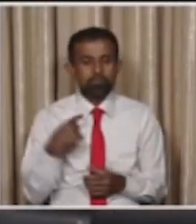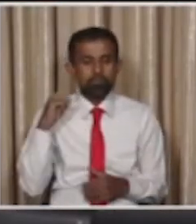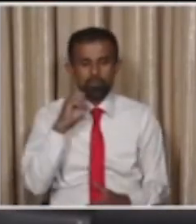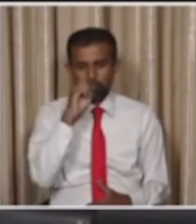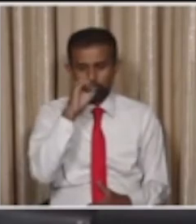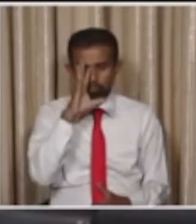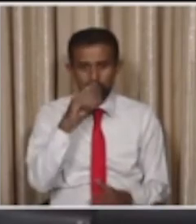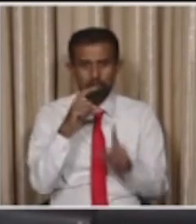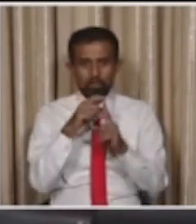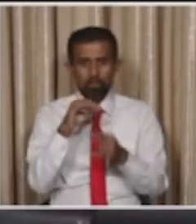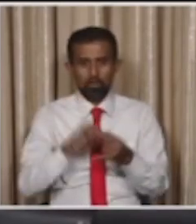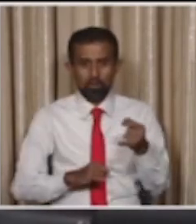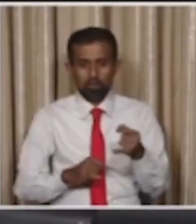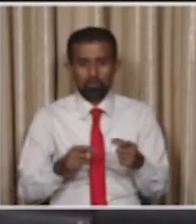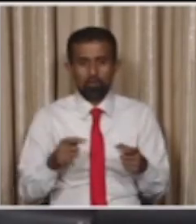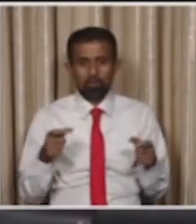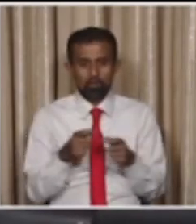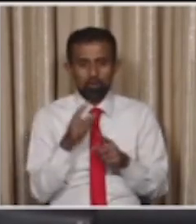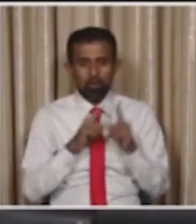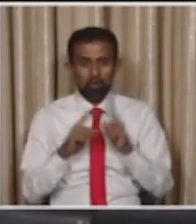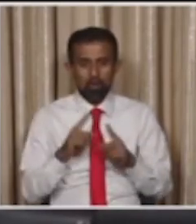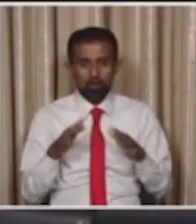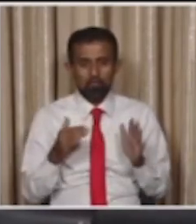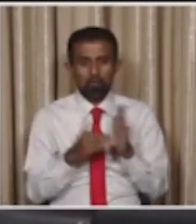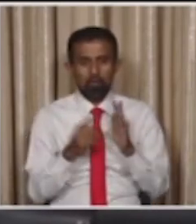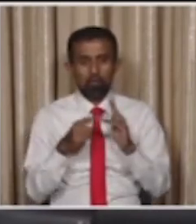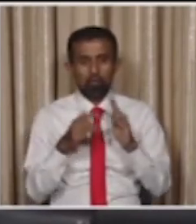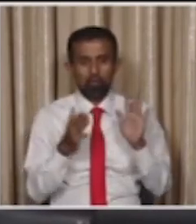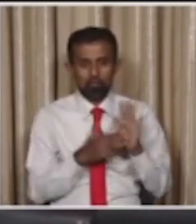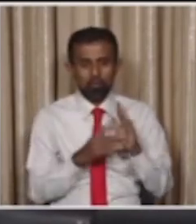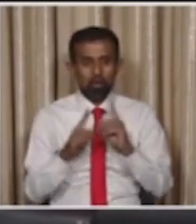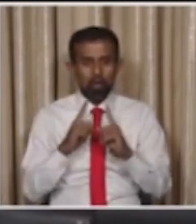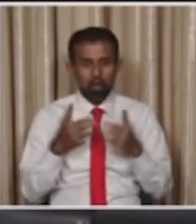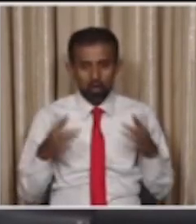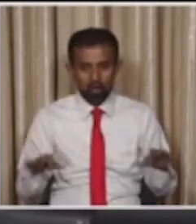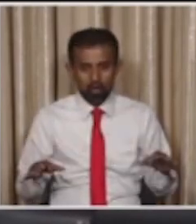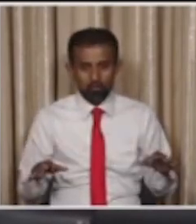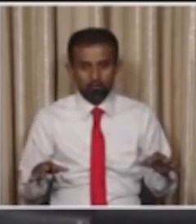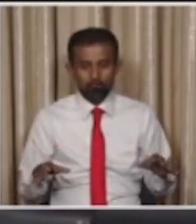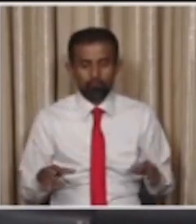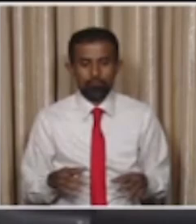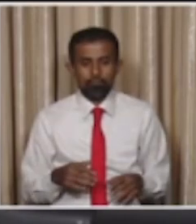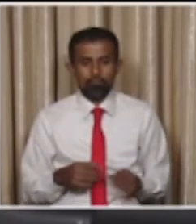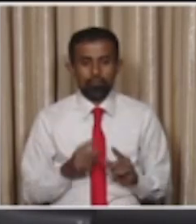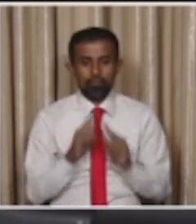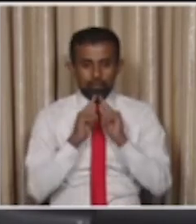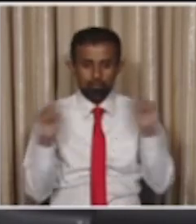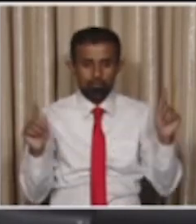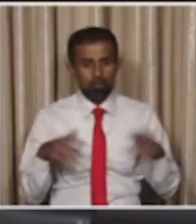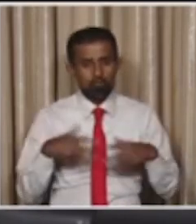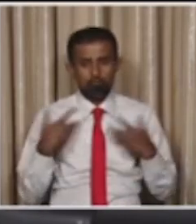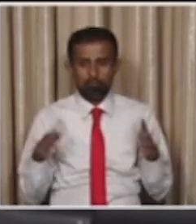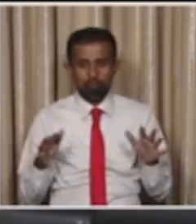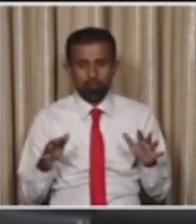උදෑසන අපි දිස්ත්‍රික් ලේකම්වරු එක්ක සාකච්ඡා කරා, Zoom මගින් කතා කරා. ඒ ඇයටත් මේ නියෝගය අපි දැනුම් දීලා